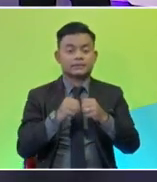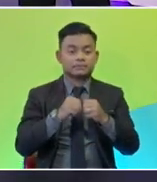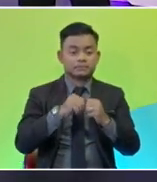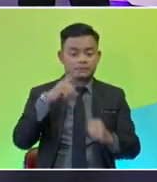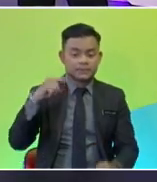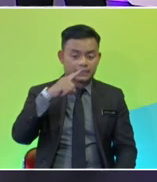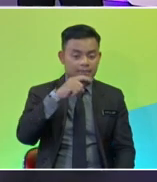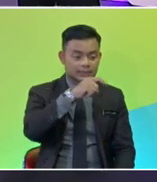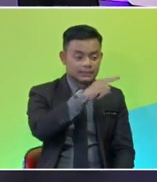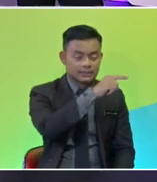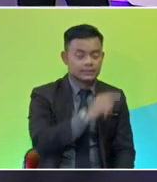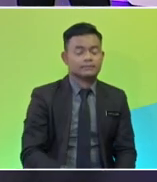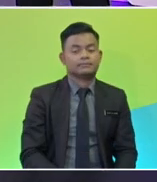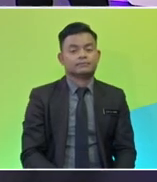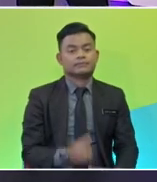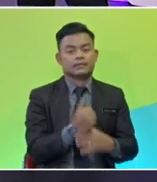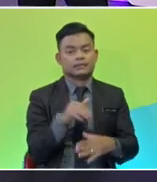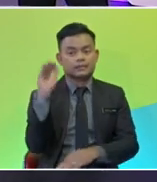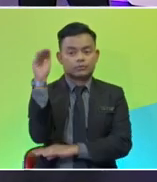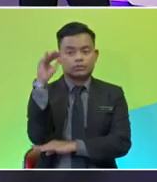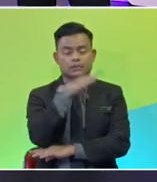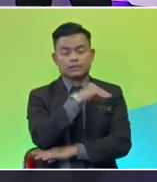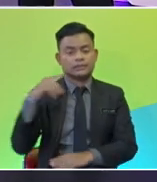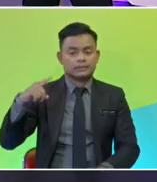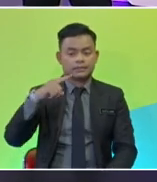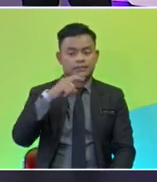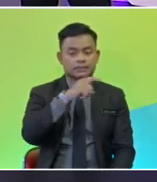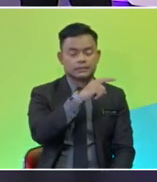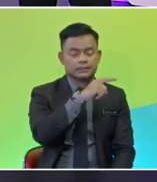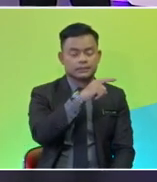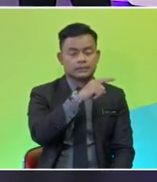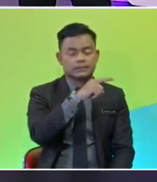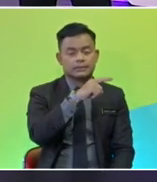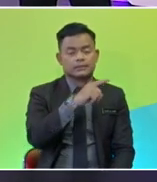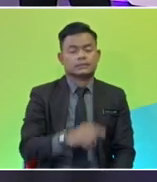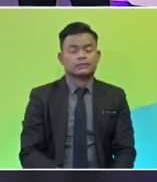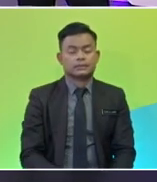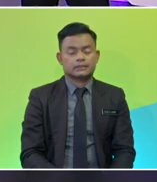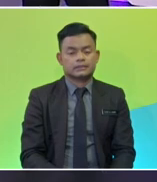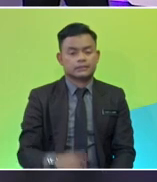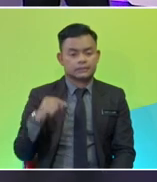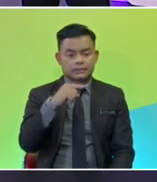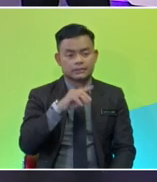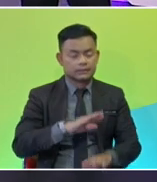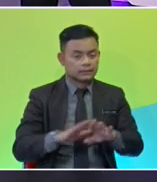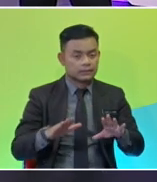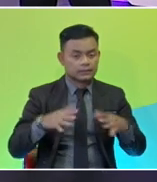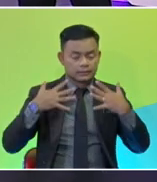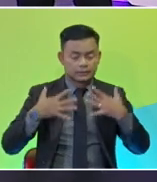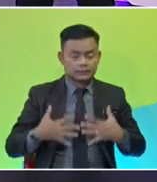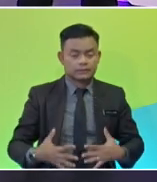tengok antara ular dan juga cacing ular punya sistem rangka tetapi cacing tidak mengisi